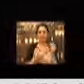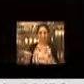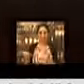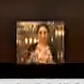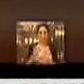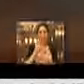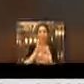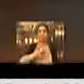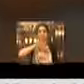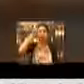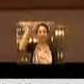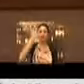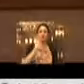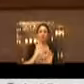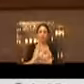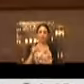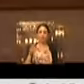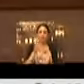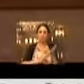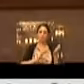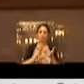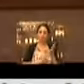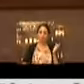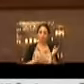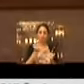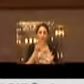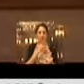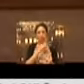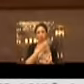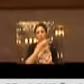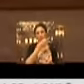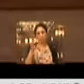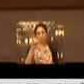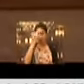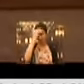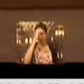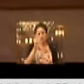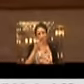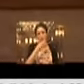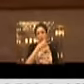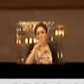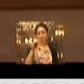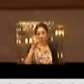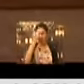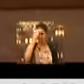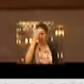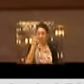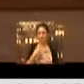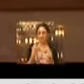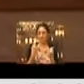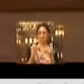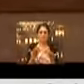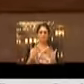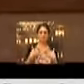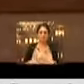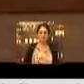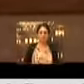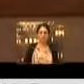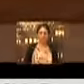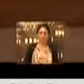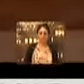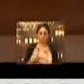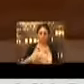طبعا قالوا لي لازم تسافر، ان الدكاتره طبعا قالوا لنا ان التكلفه من 300,000 ل 400,000، واحنا طبعا ما نقدرش